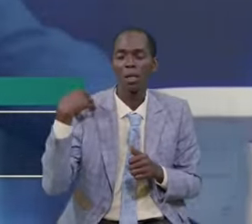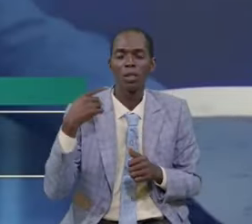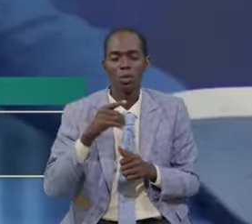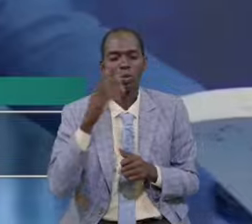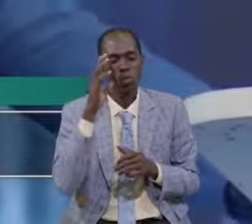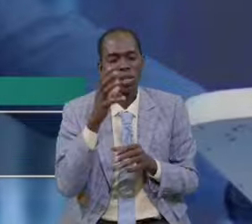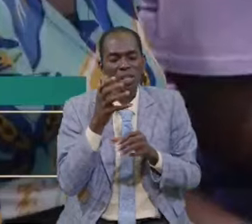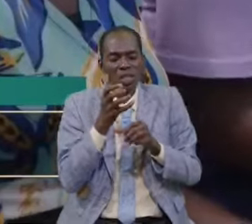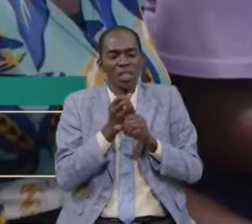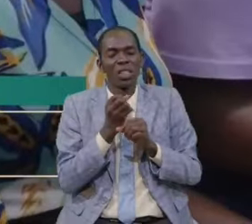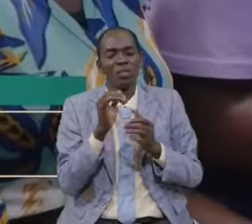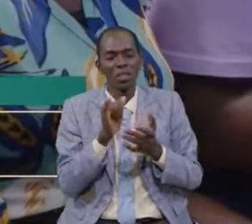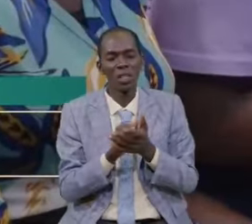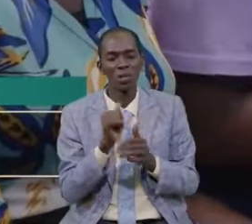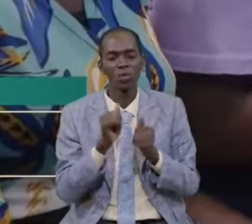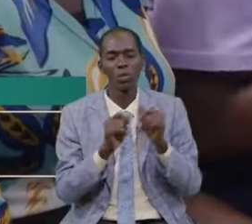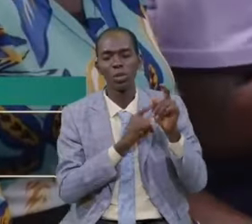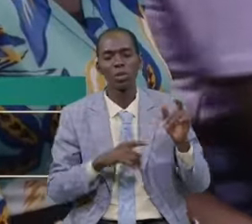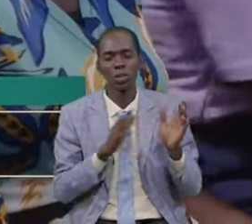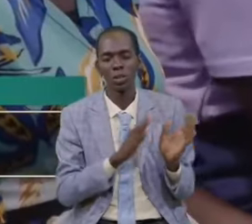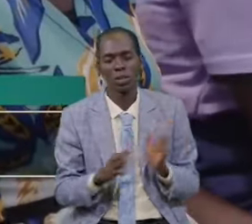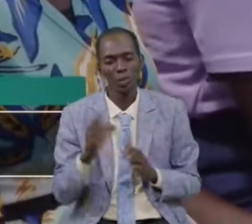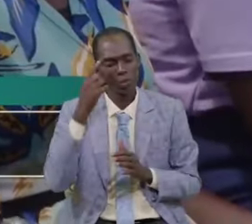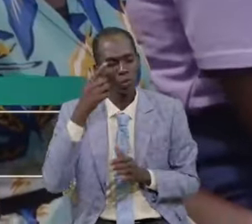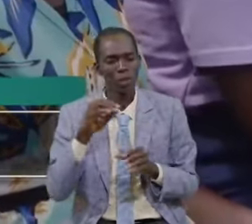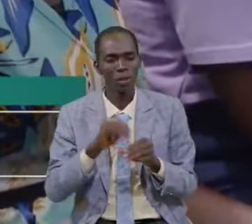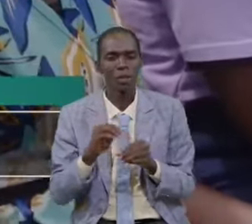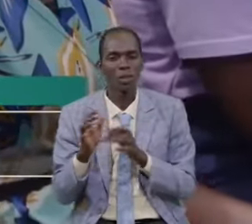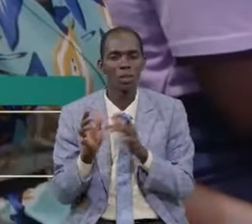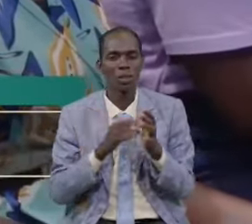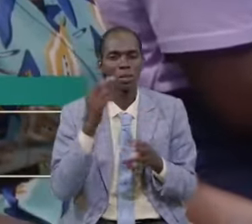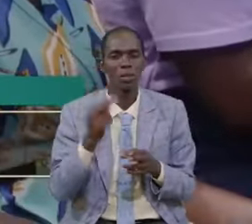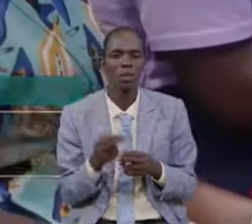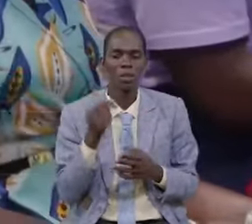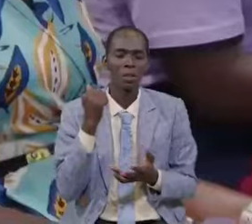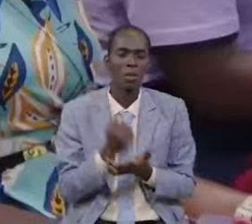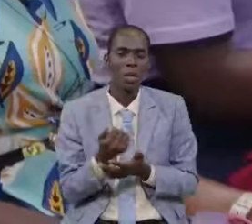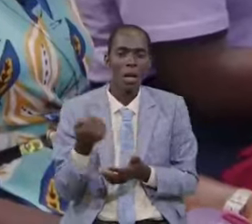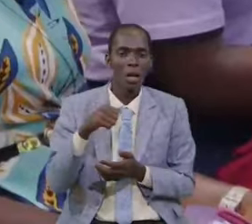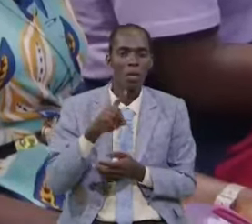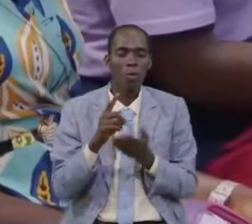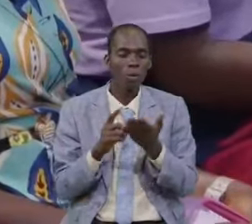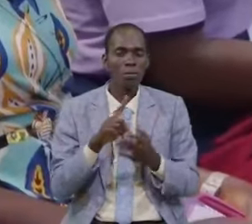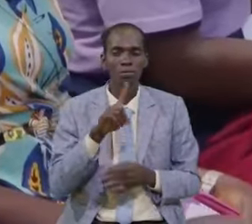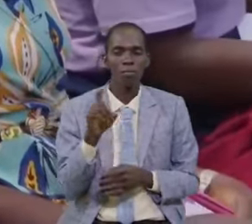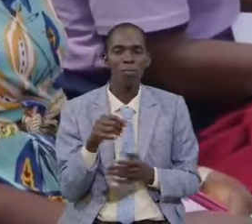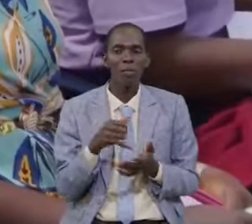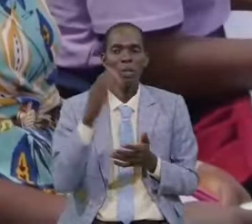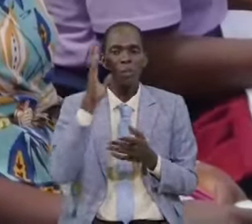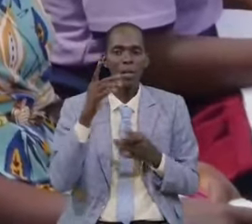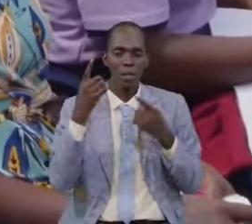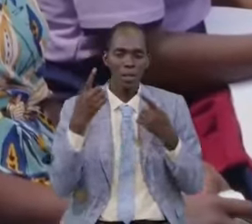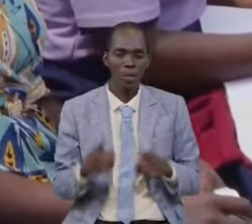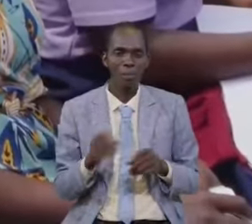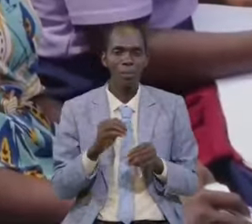à avoir au nom de Jésus. Est-ce que quelqu'un là-bas? Et ça va t'arriver. J'ai dit ça